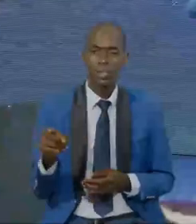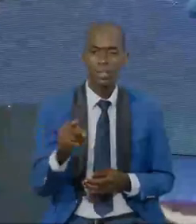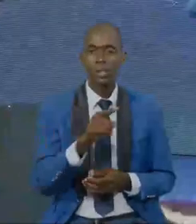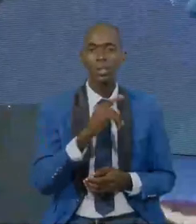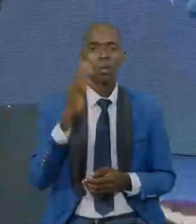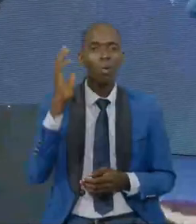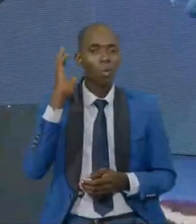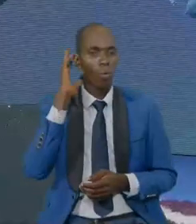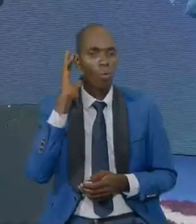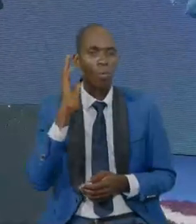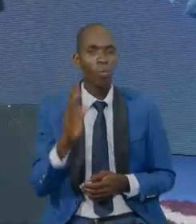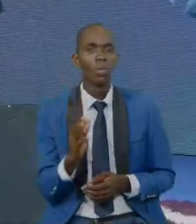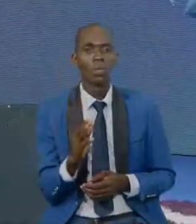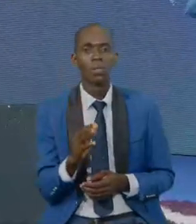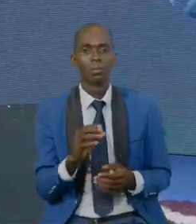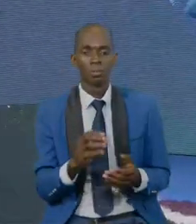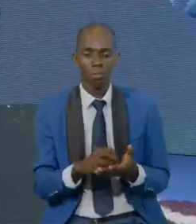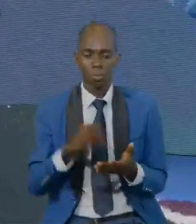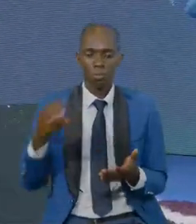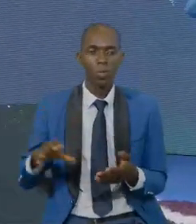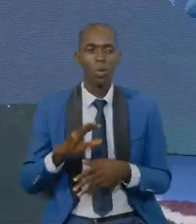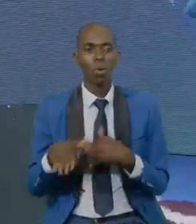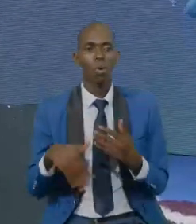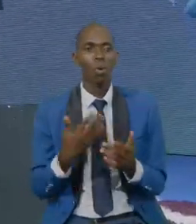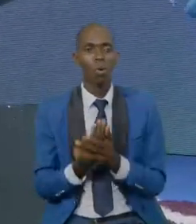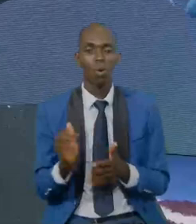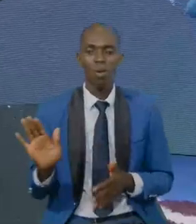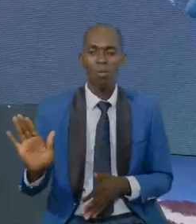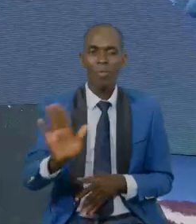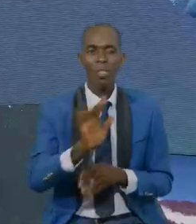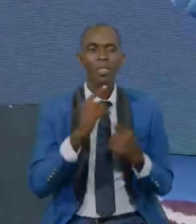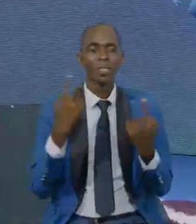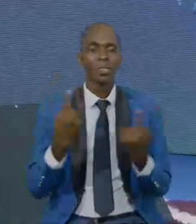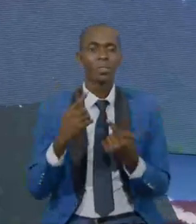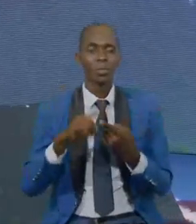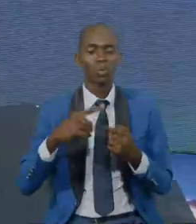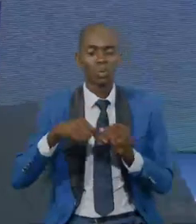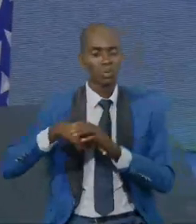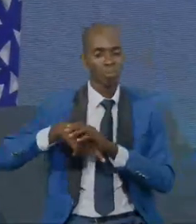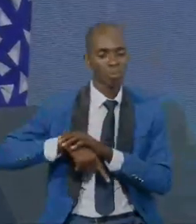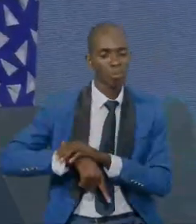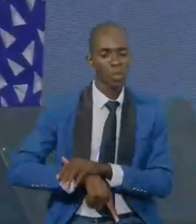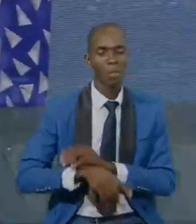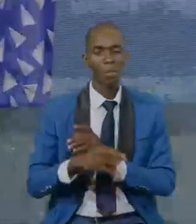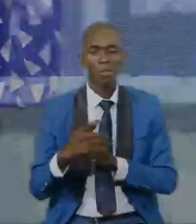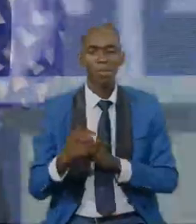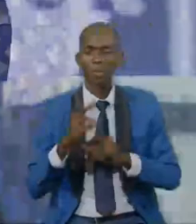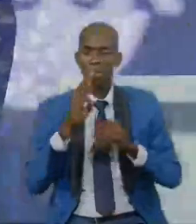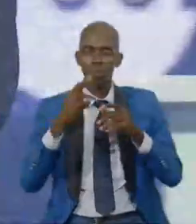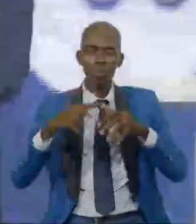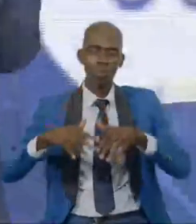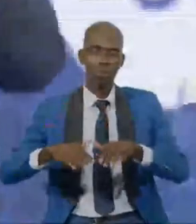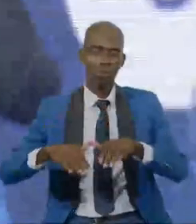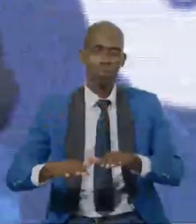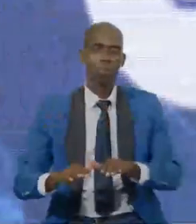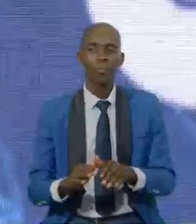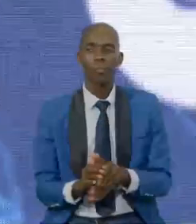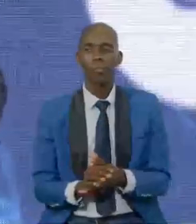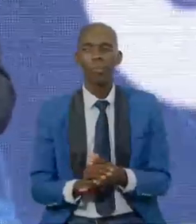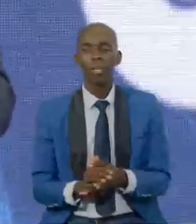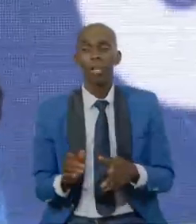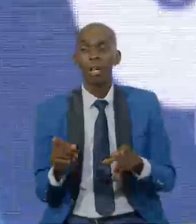their sins into the depths of the sea. Tu jetteras au fond de la mer tous leurs péchés. As you come